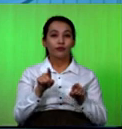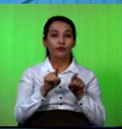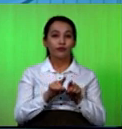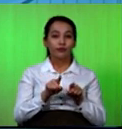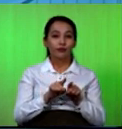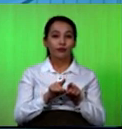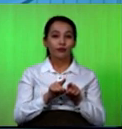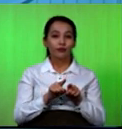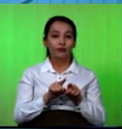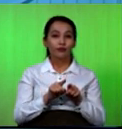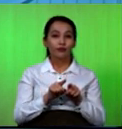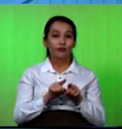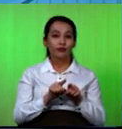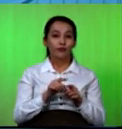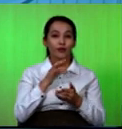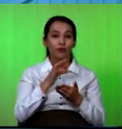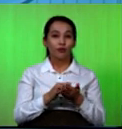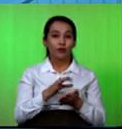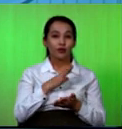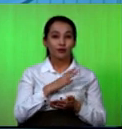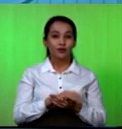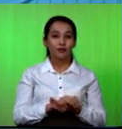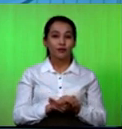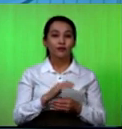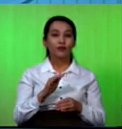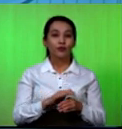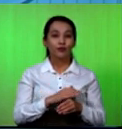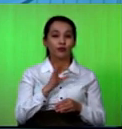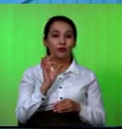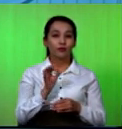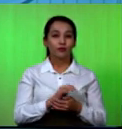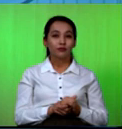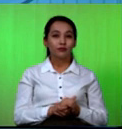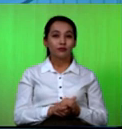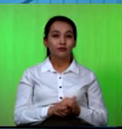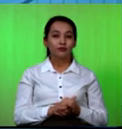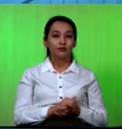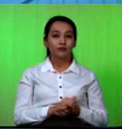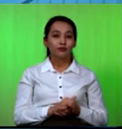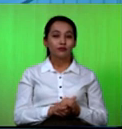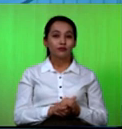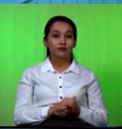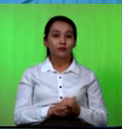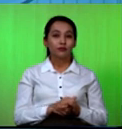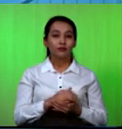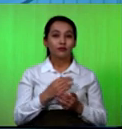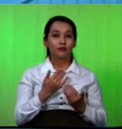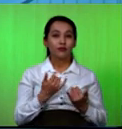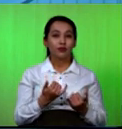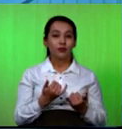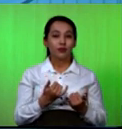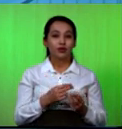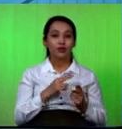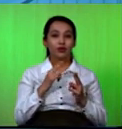shunday taxmin qilganmidingiz? Unday bo'lsa, juda ham to'g'ri taxmin qilgansiz. Keling, endi navbatni